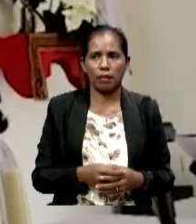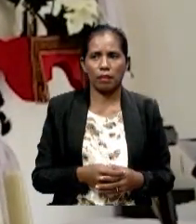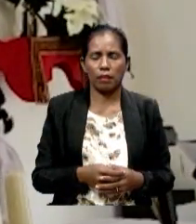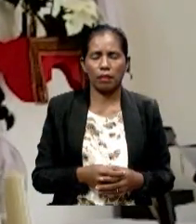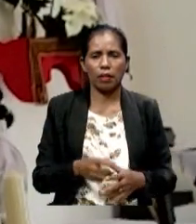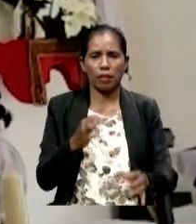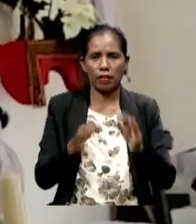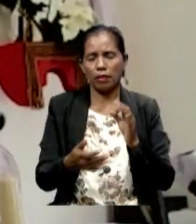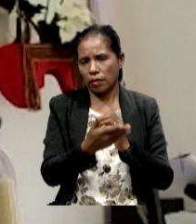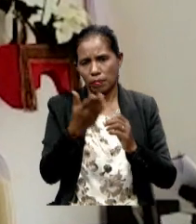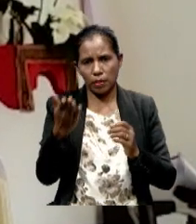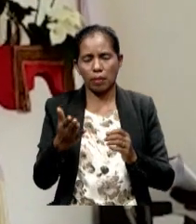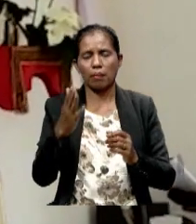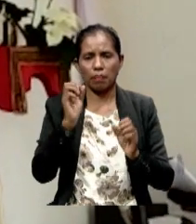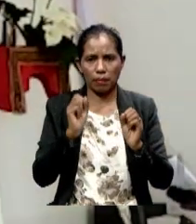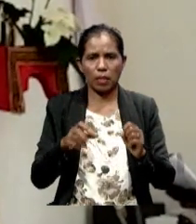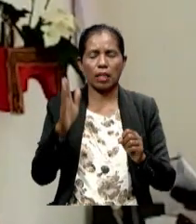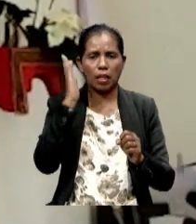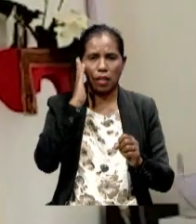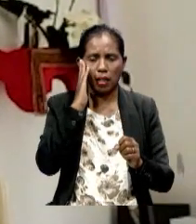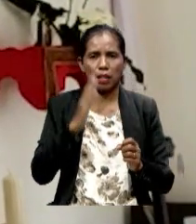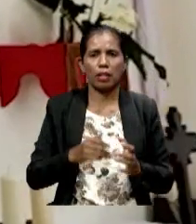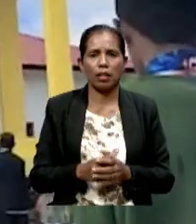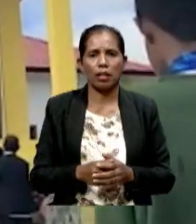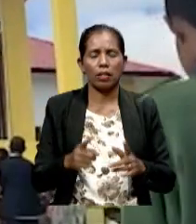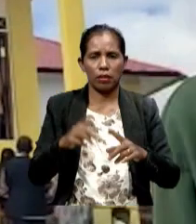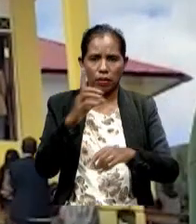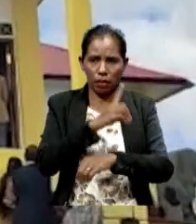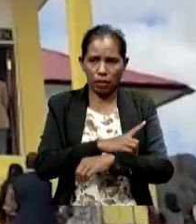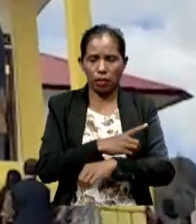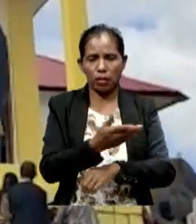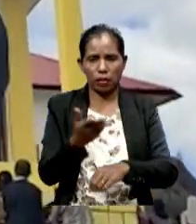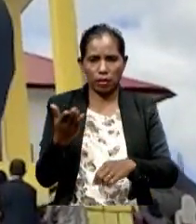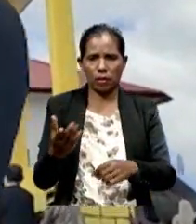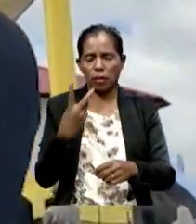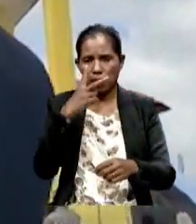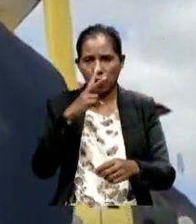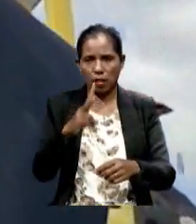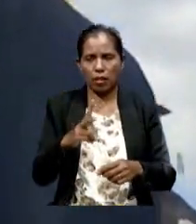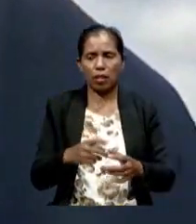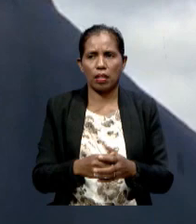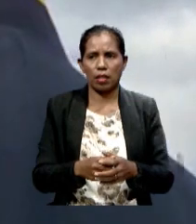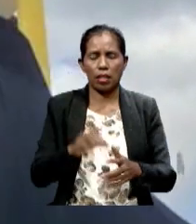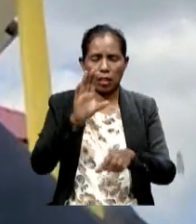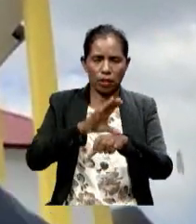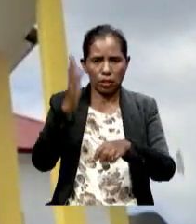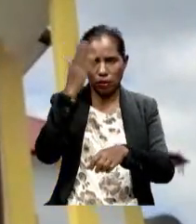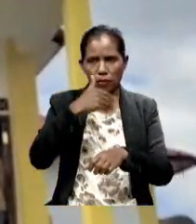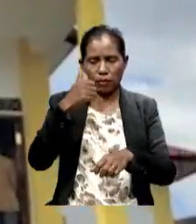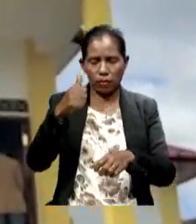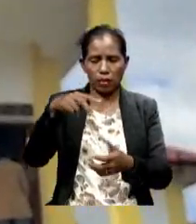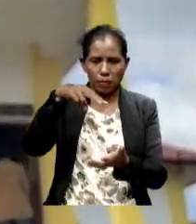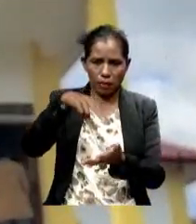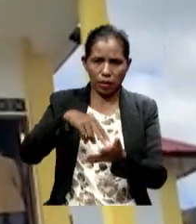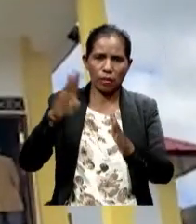cara que estava outra pela haré, também vou em longe do dia né, e a capela fura aqui da minha haré longe, e ela lenta que né, faz